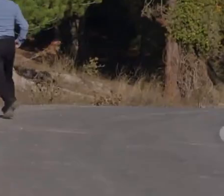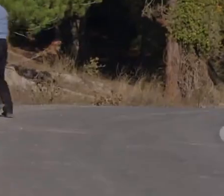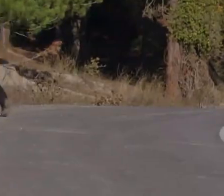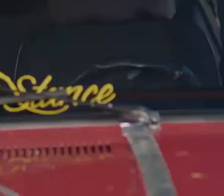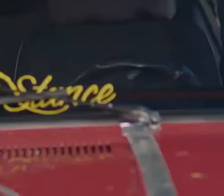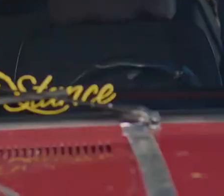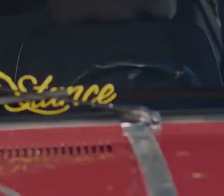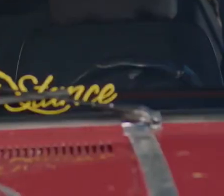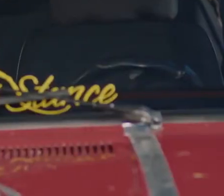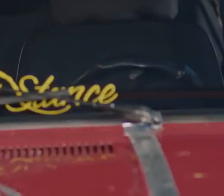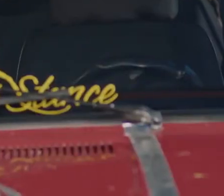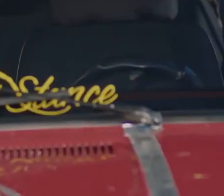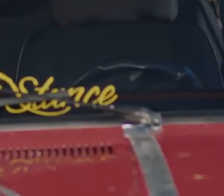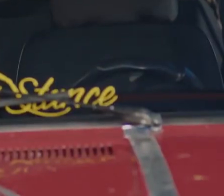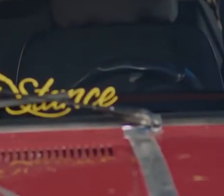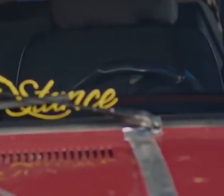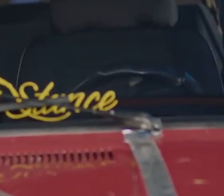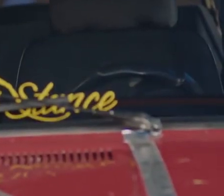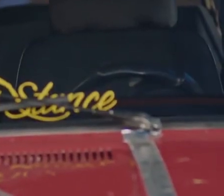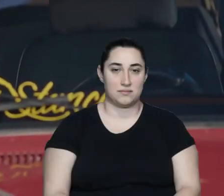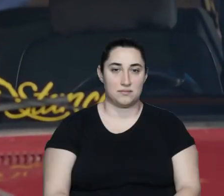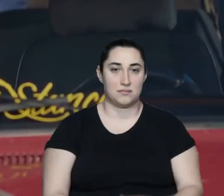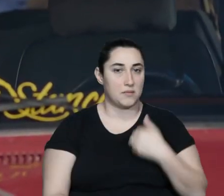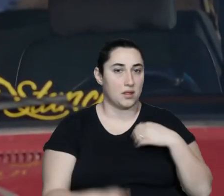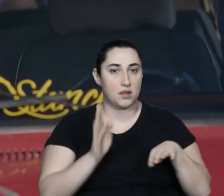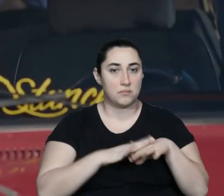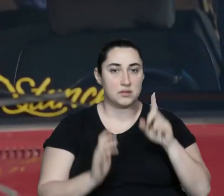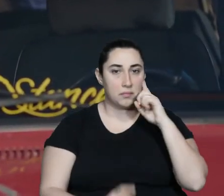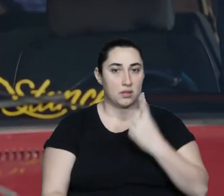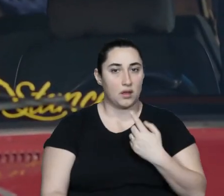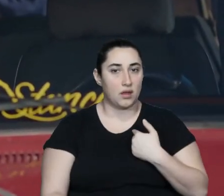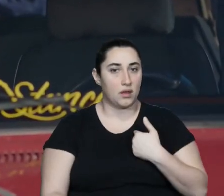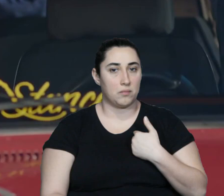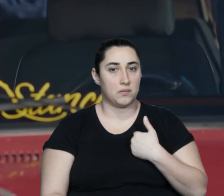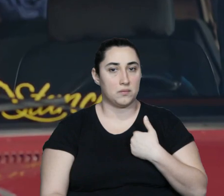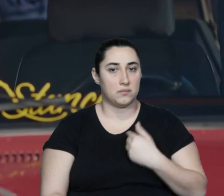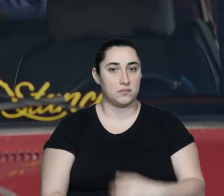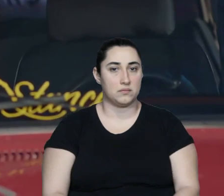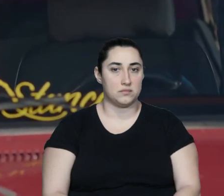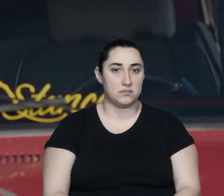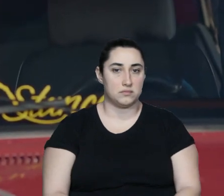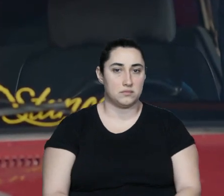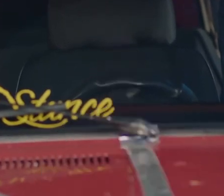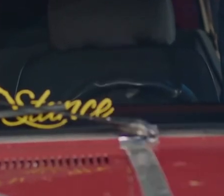Arabanın bagajına koştu. Aysu ağzı aralık şaşkın ifadesiyle. Ben ne yapacağım tek başıma?